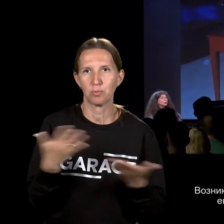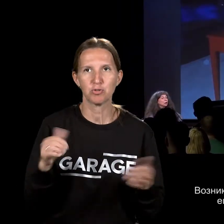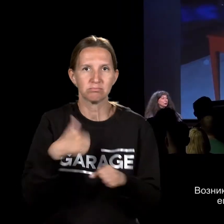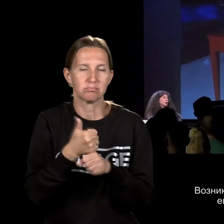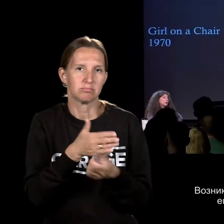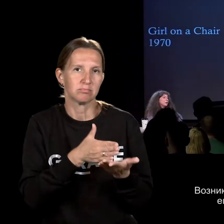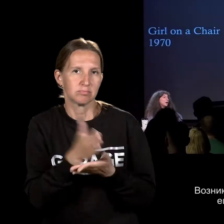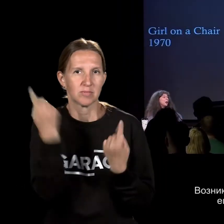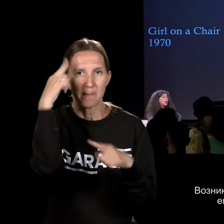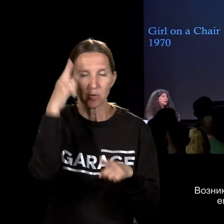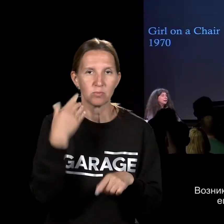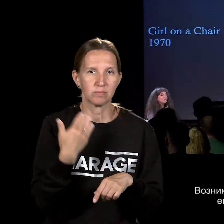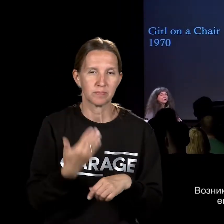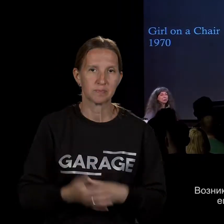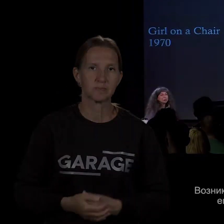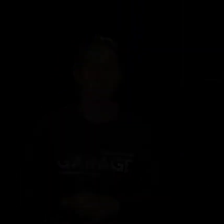никто не отменяет.